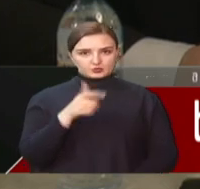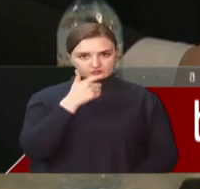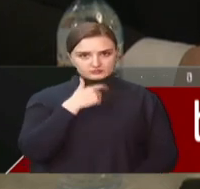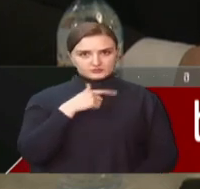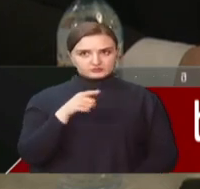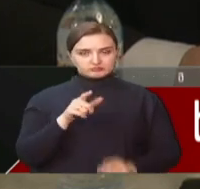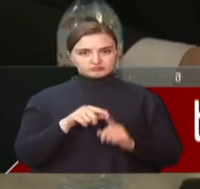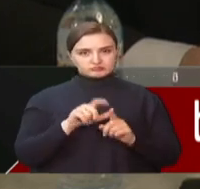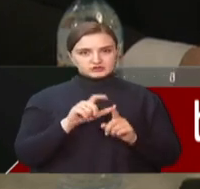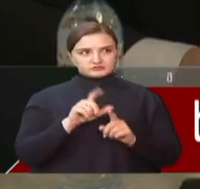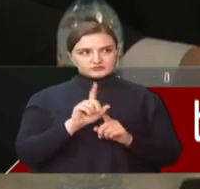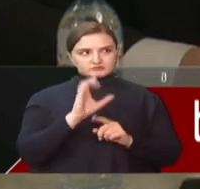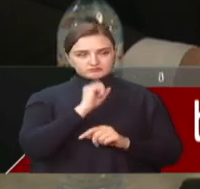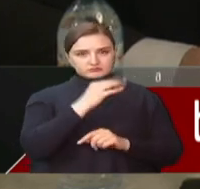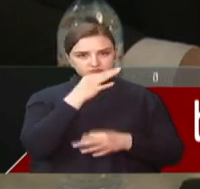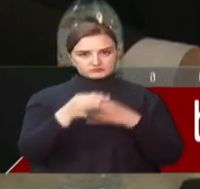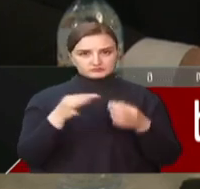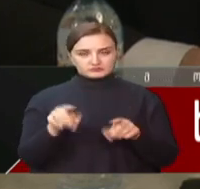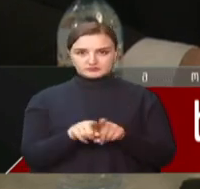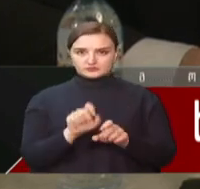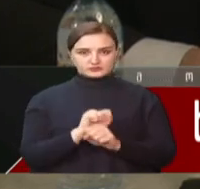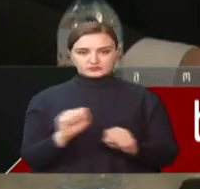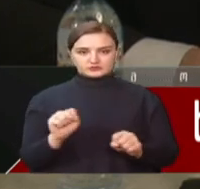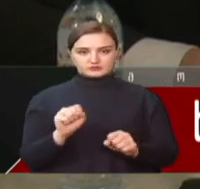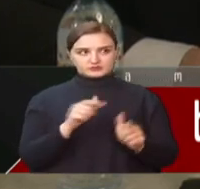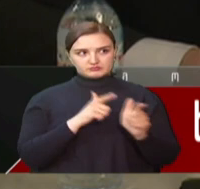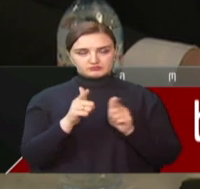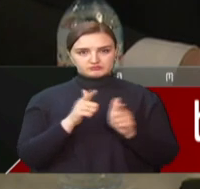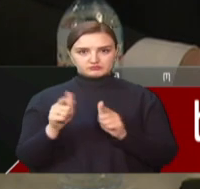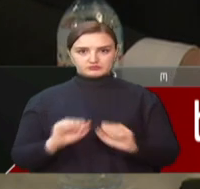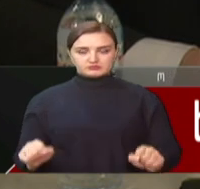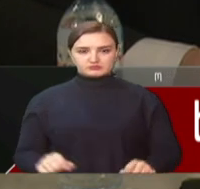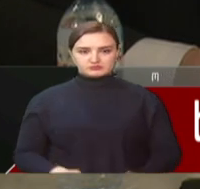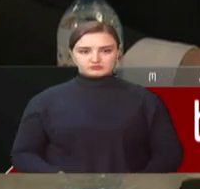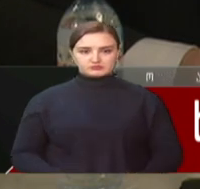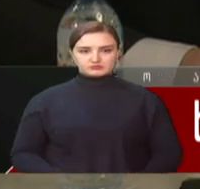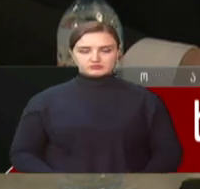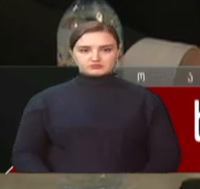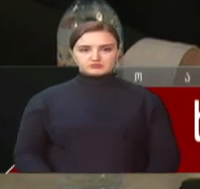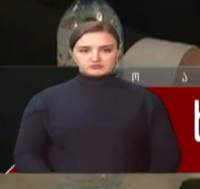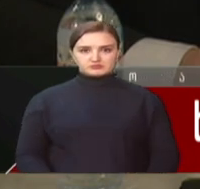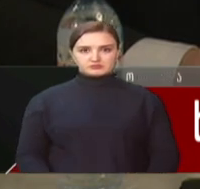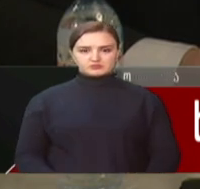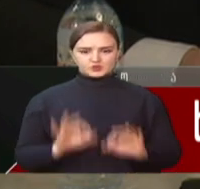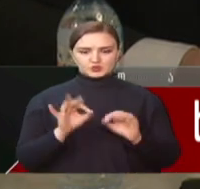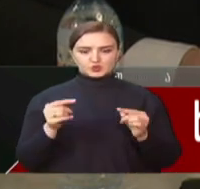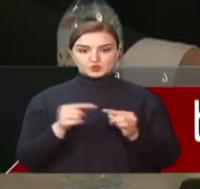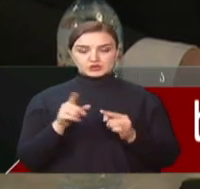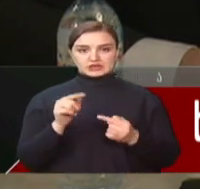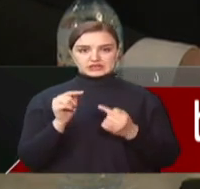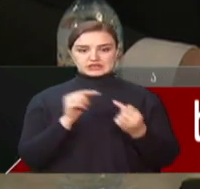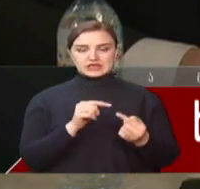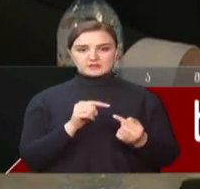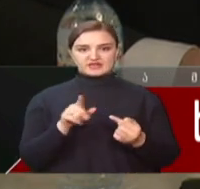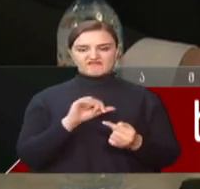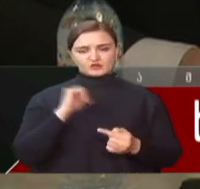როდესაც თქვენს კოლეგებს აყენებთ შეურაცხყოფას, და ზუსტად იმის წინააღმდეგ, რის